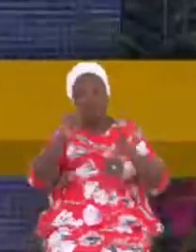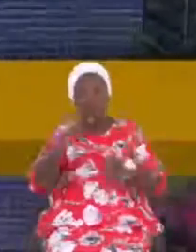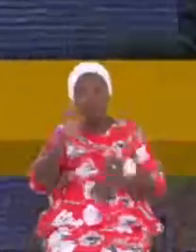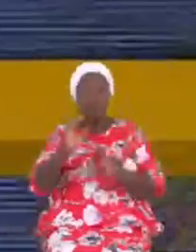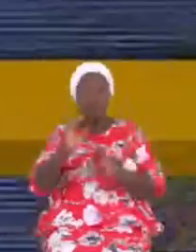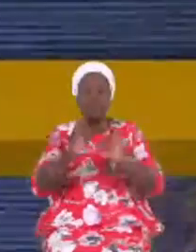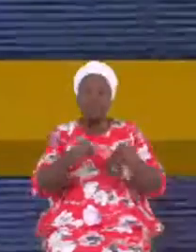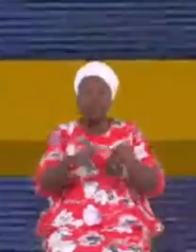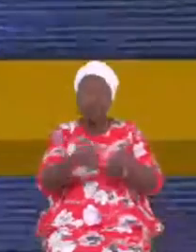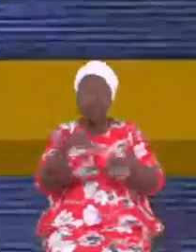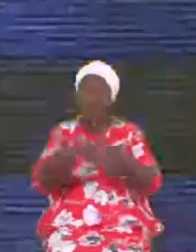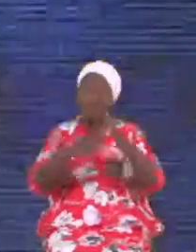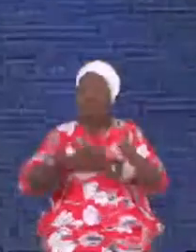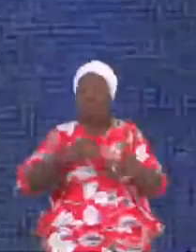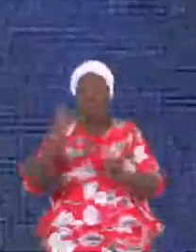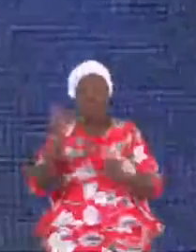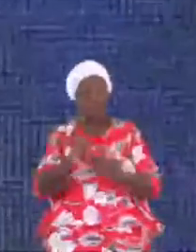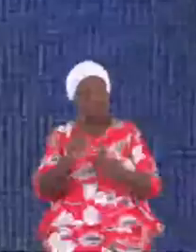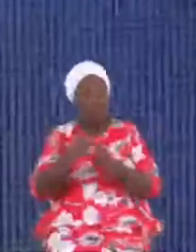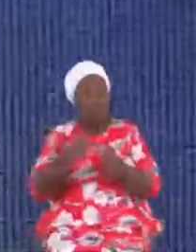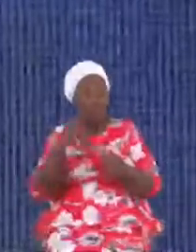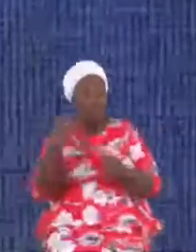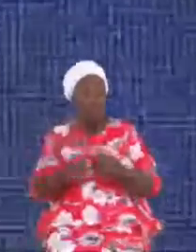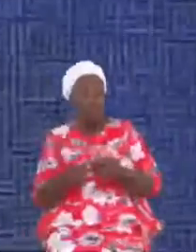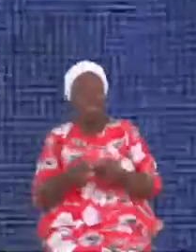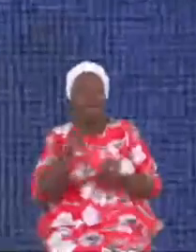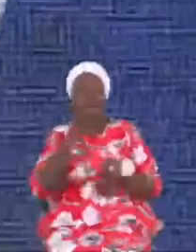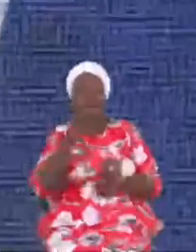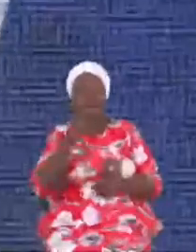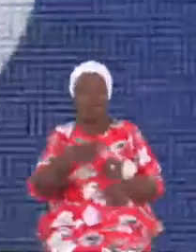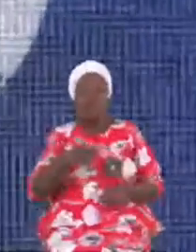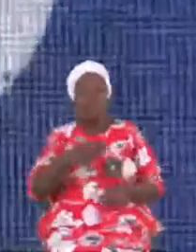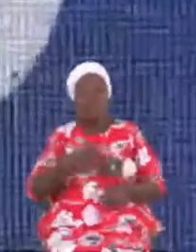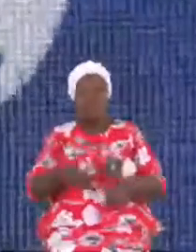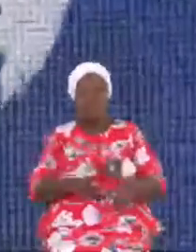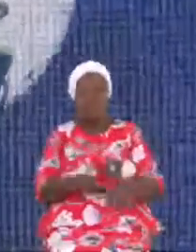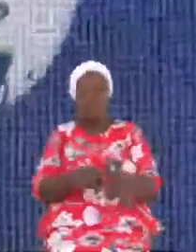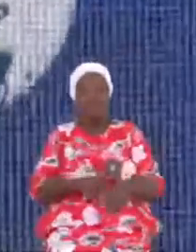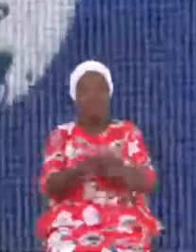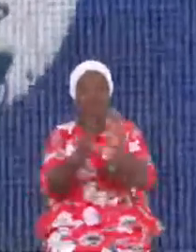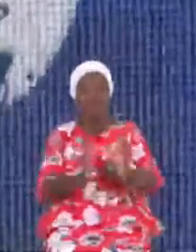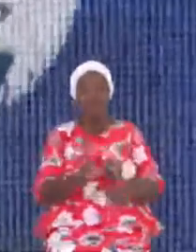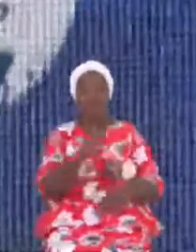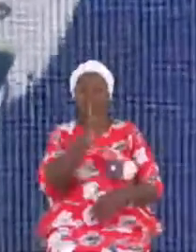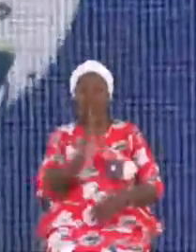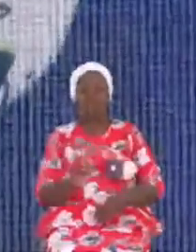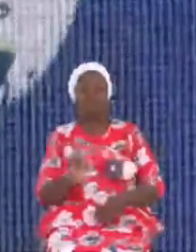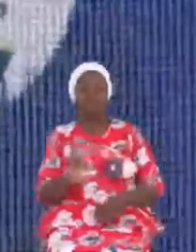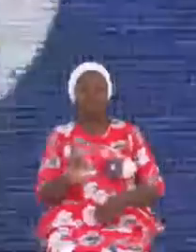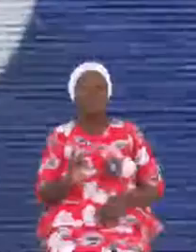Et il dit aux Juifs qui avaient cru en lui, « Si vous demeurez dans ma parole, vous êtes vraiment mes